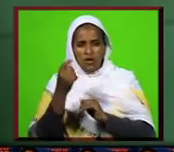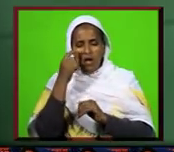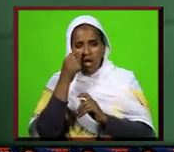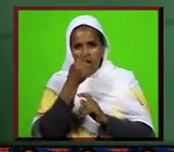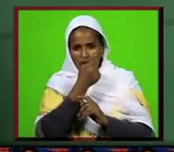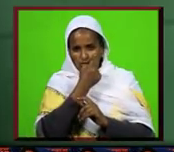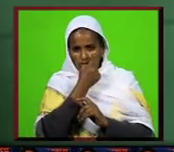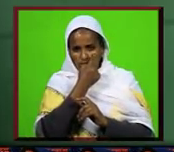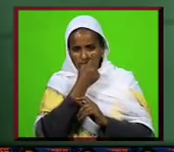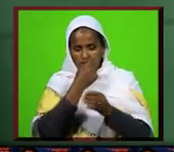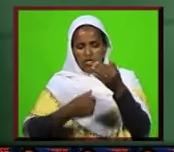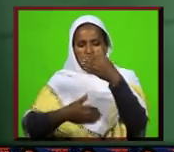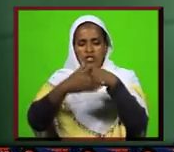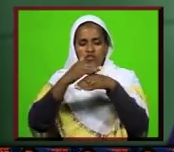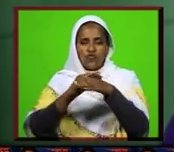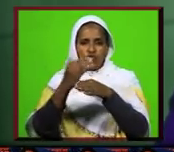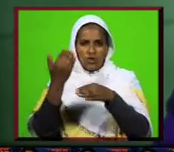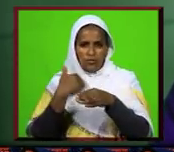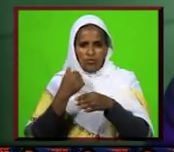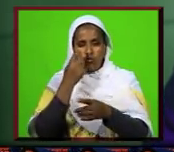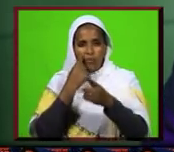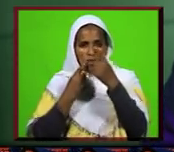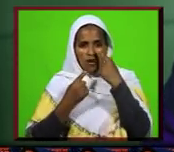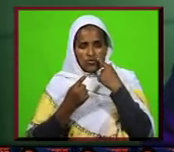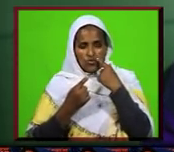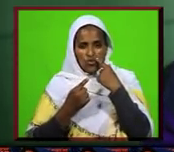አይኑም ተሸፍኖ የነበረም በለቅሶ